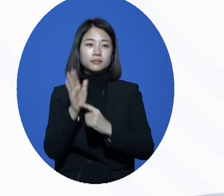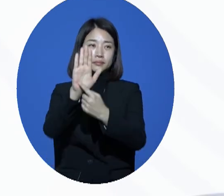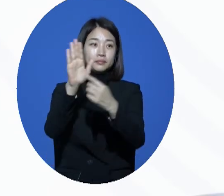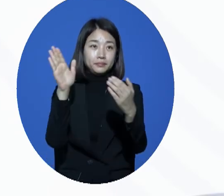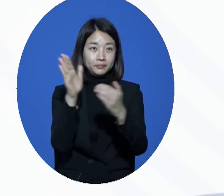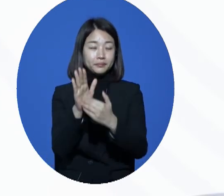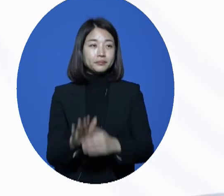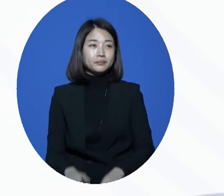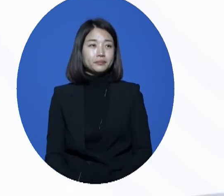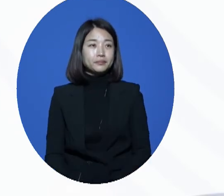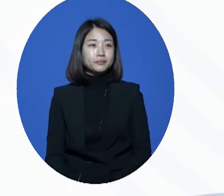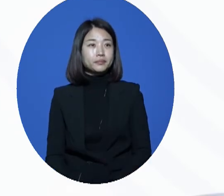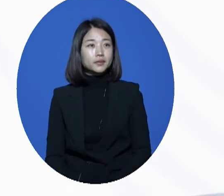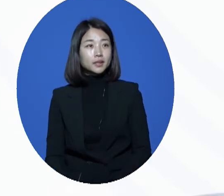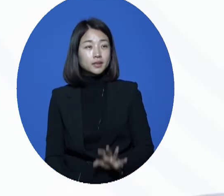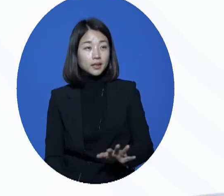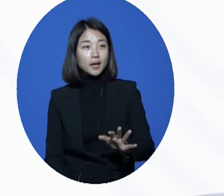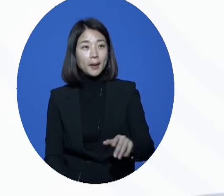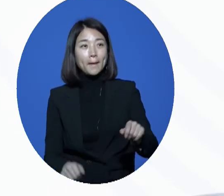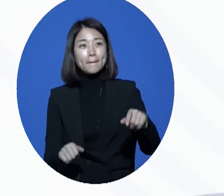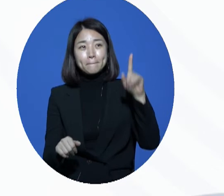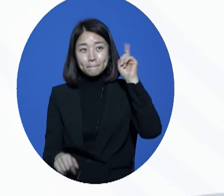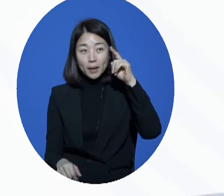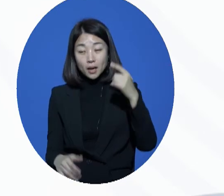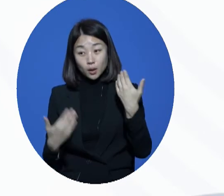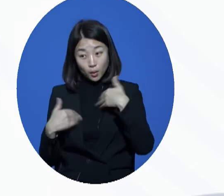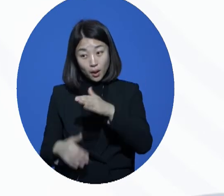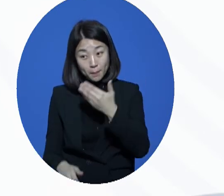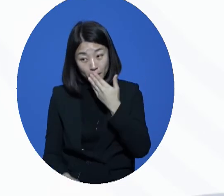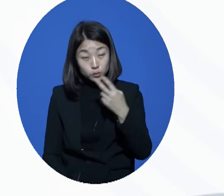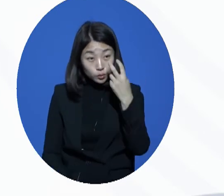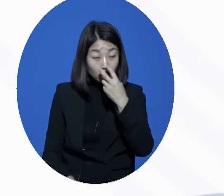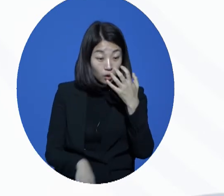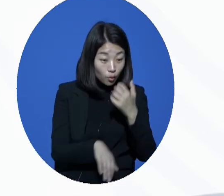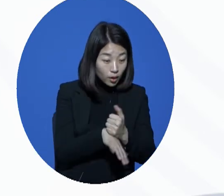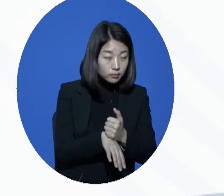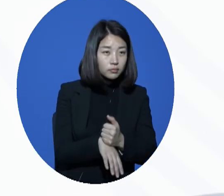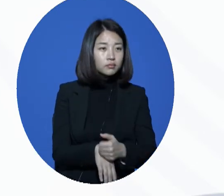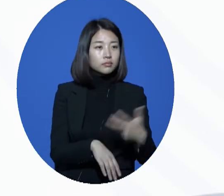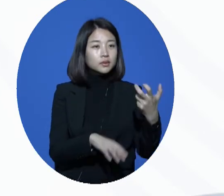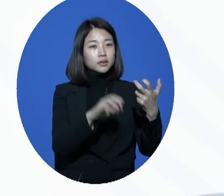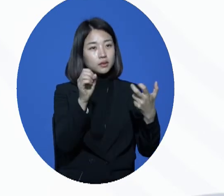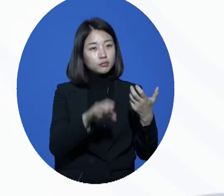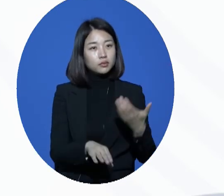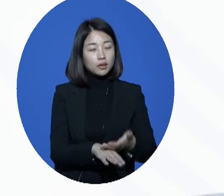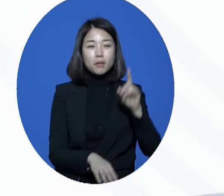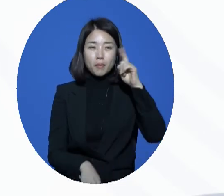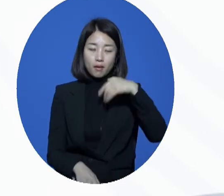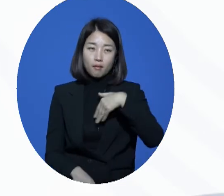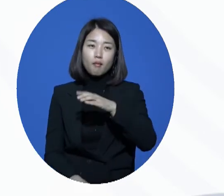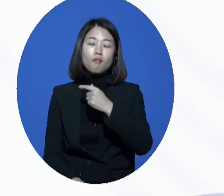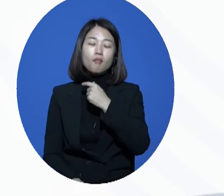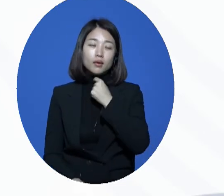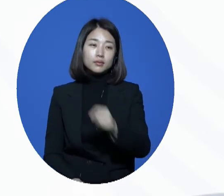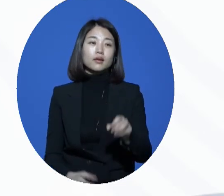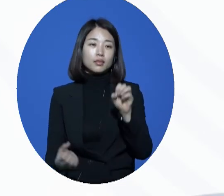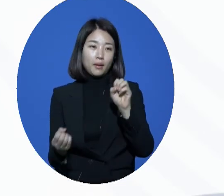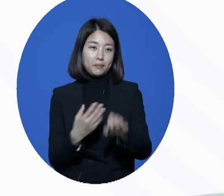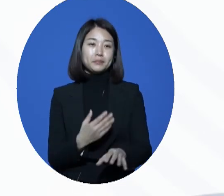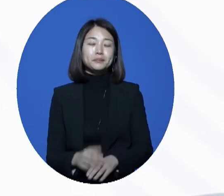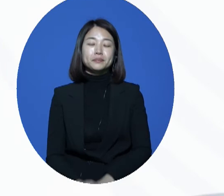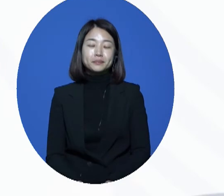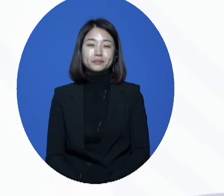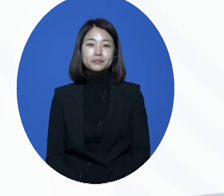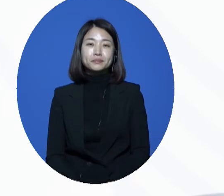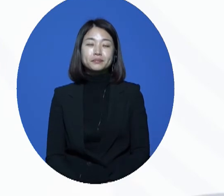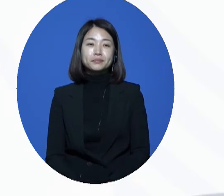부모연대는 지난주에 매일 등교 현황 조사를 진행했는데요. 다행히도 70%는 매일 등교한다라고 답변해